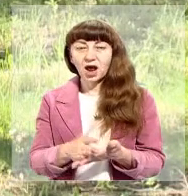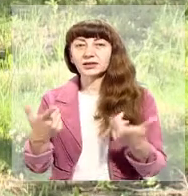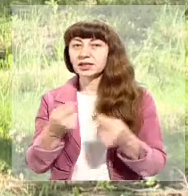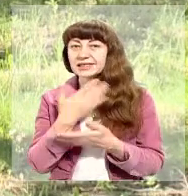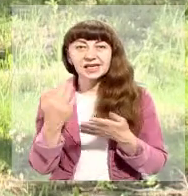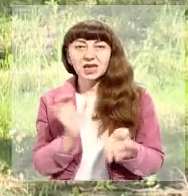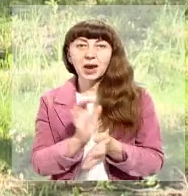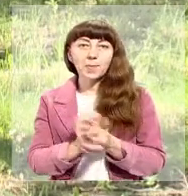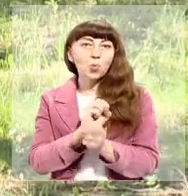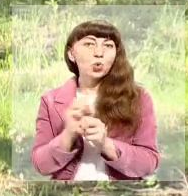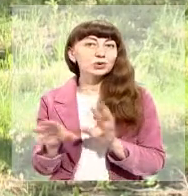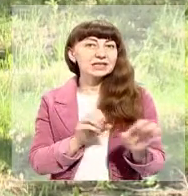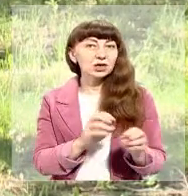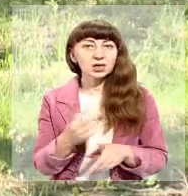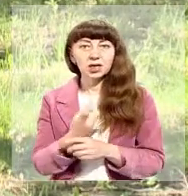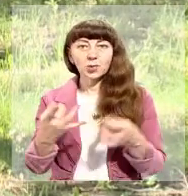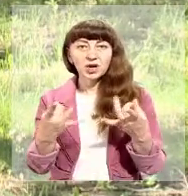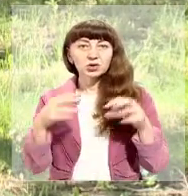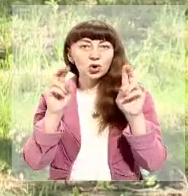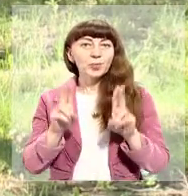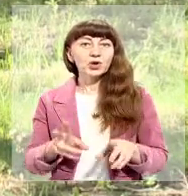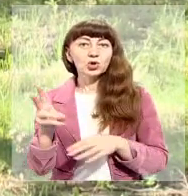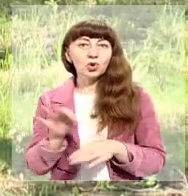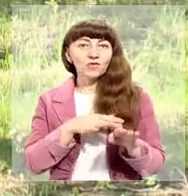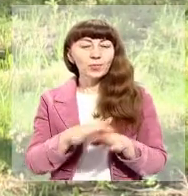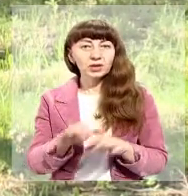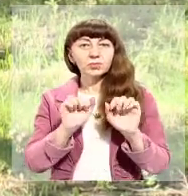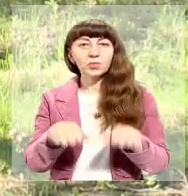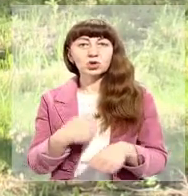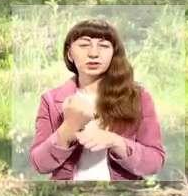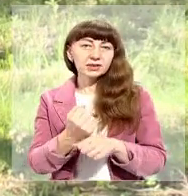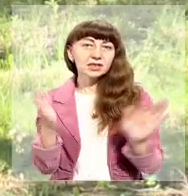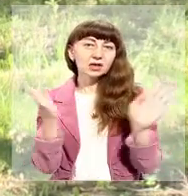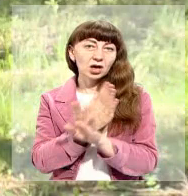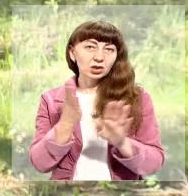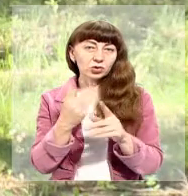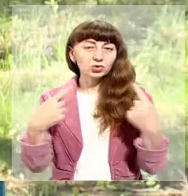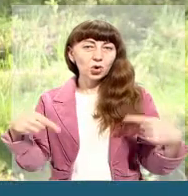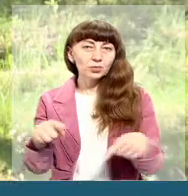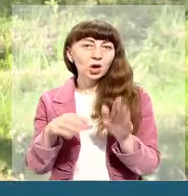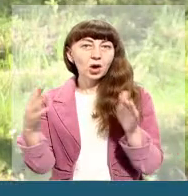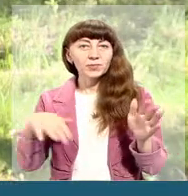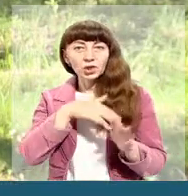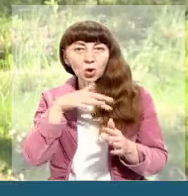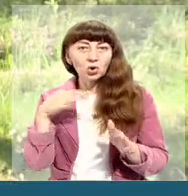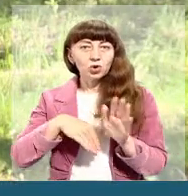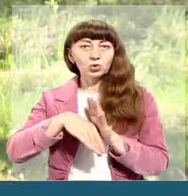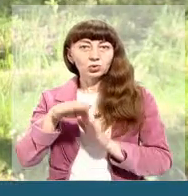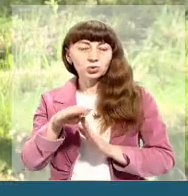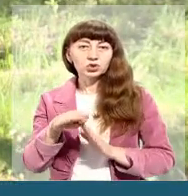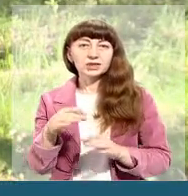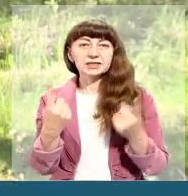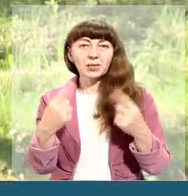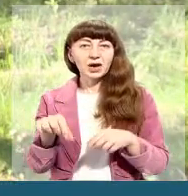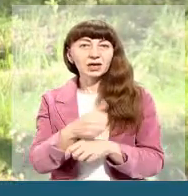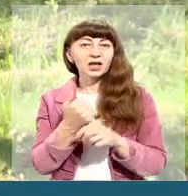Простое правило, которое не требует доказательств. Однако, соблюдая его, можно сделать нашу экологическую обстановку намного лучше. Ведь